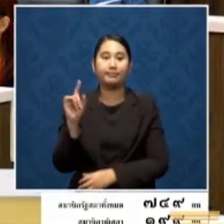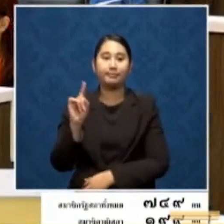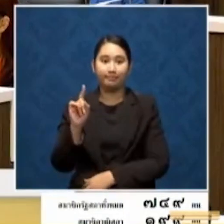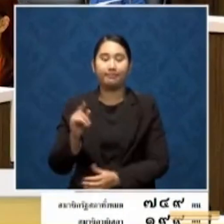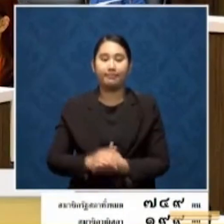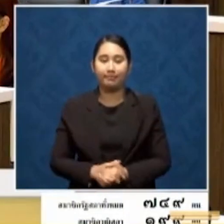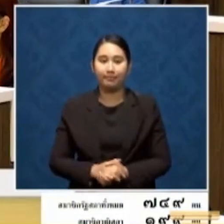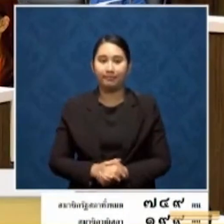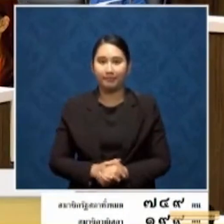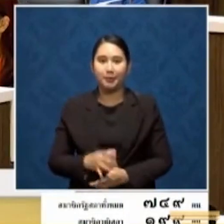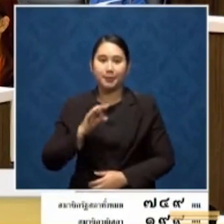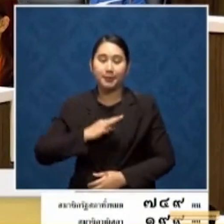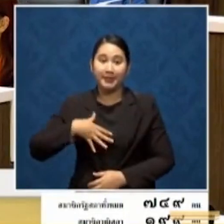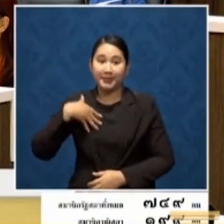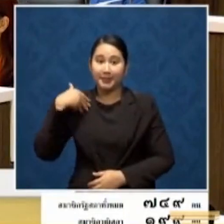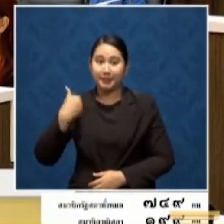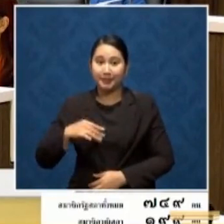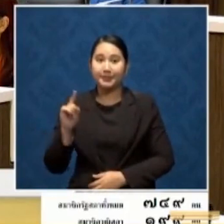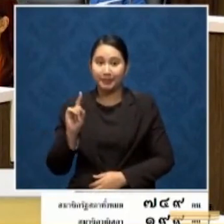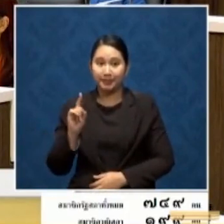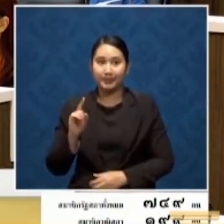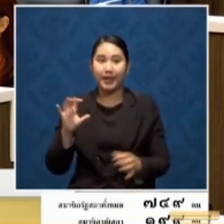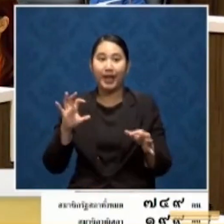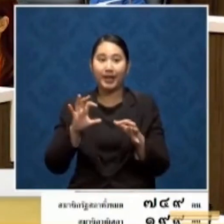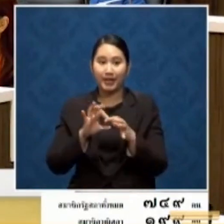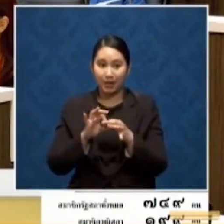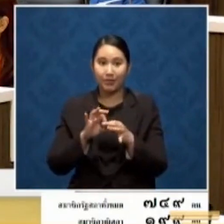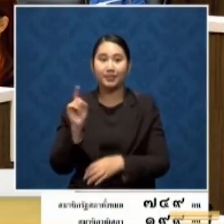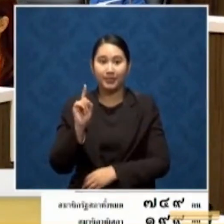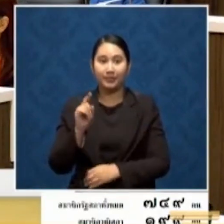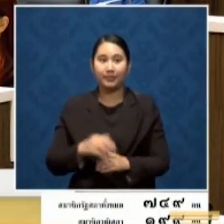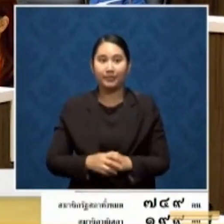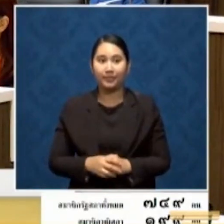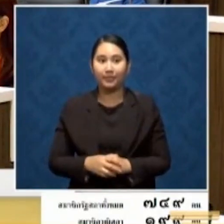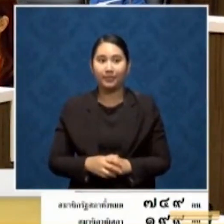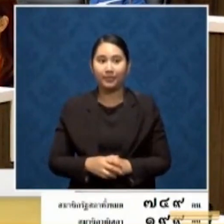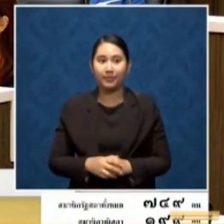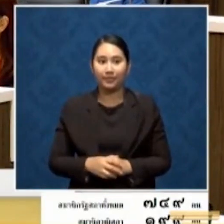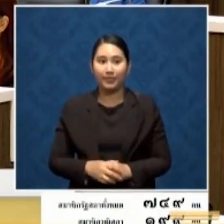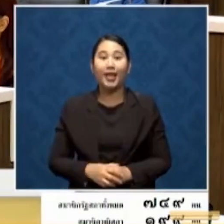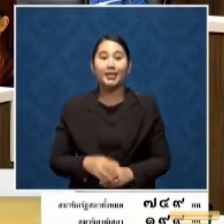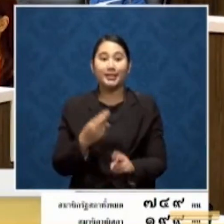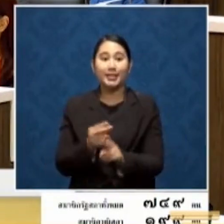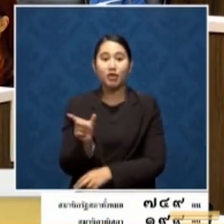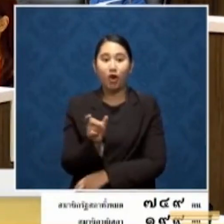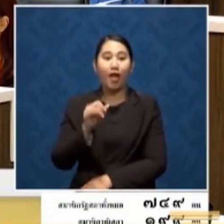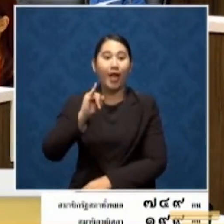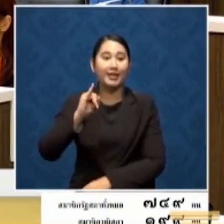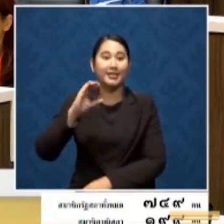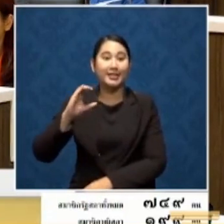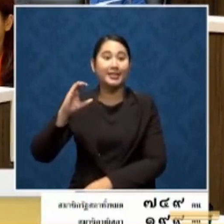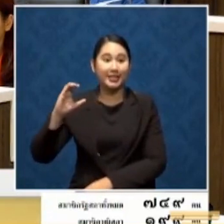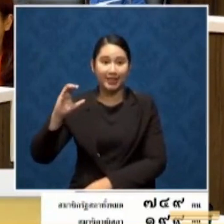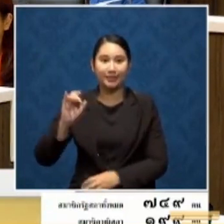จี๊ดใจจากกรณีการโหวตนายกรัฐมนตรีคนที่30ของไทยเมื่อวันที่13กรกฎาคมที่ผ่านม